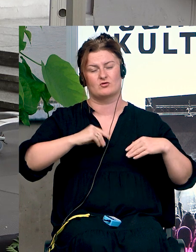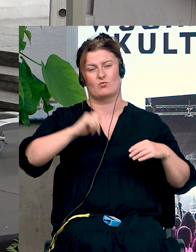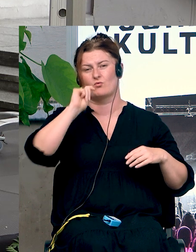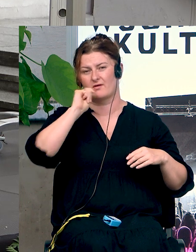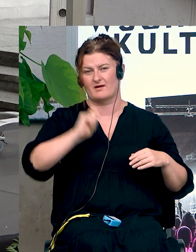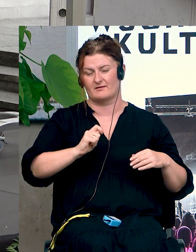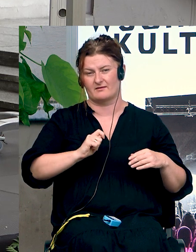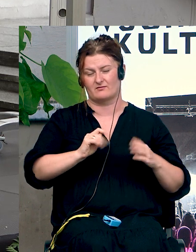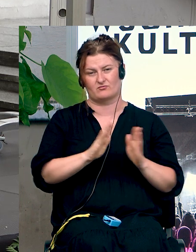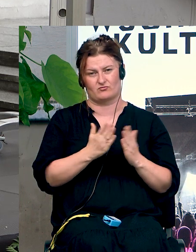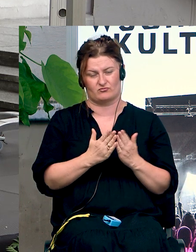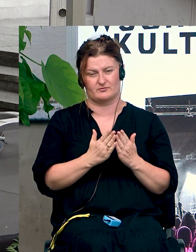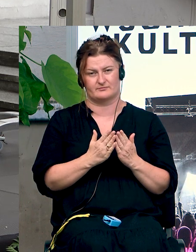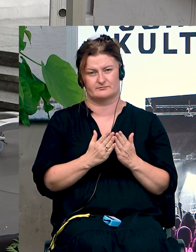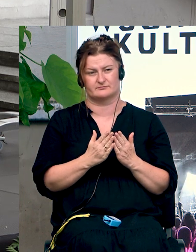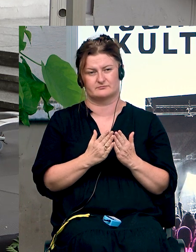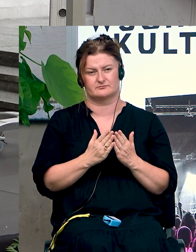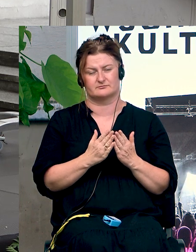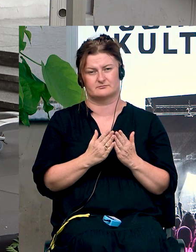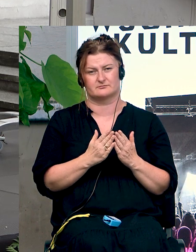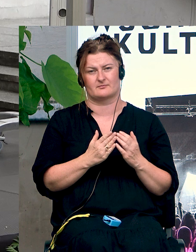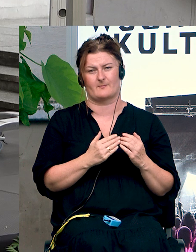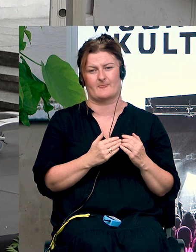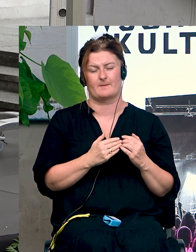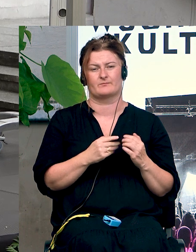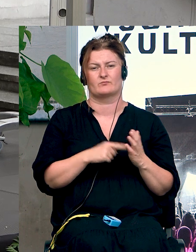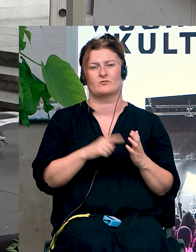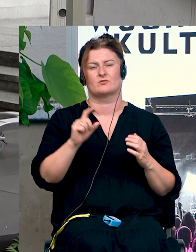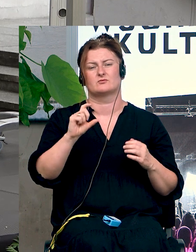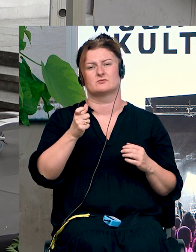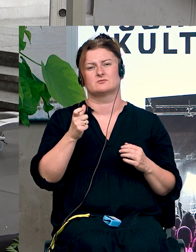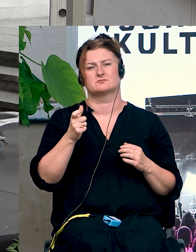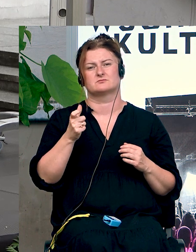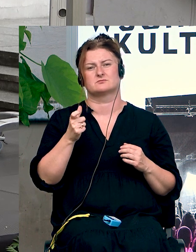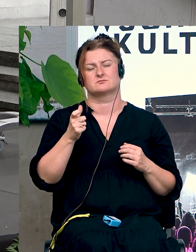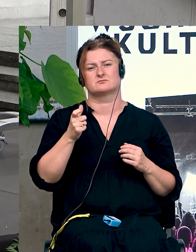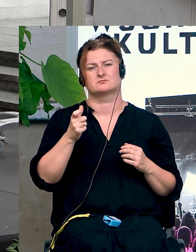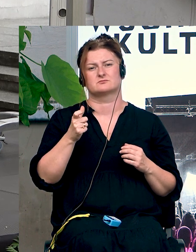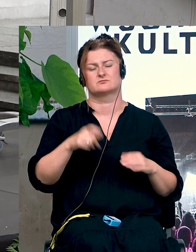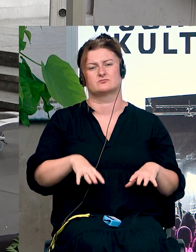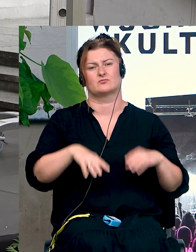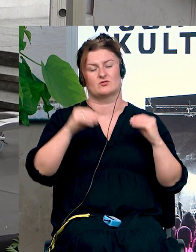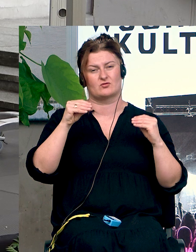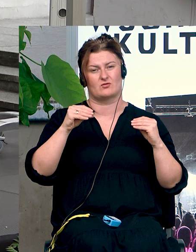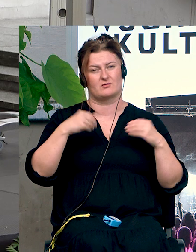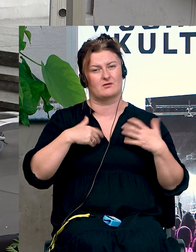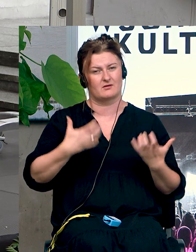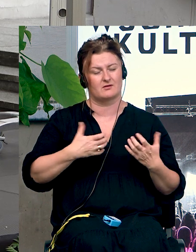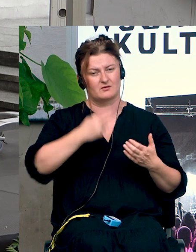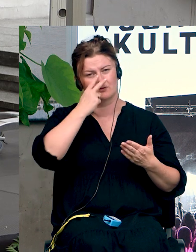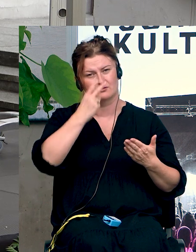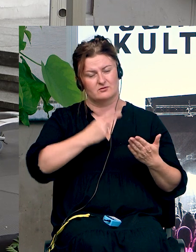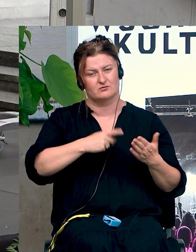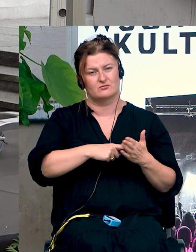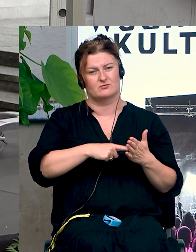український, українськом. Natomiast to, co mnie na początku zachęciło do czytania, to jakiś